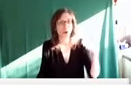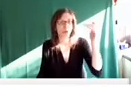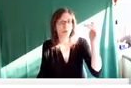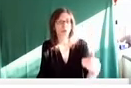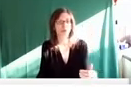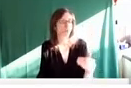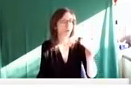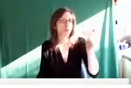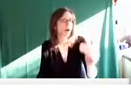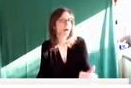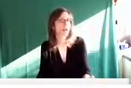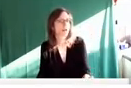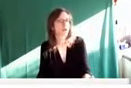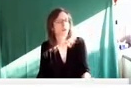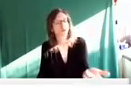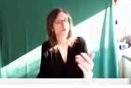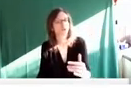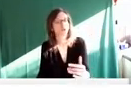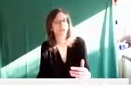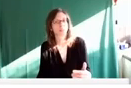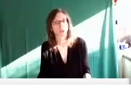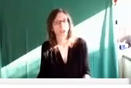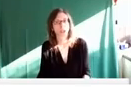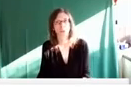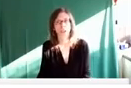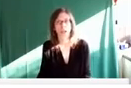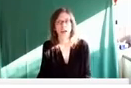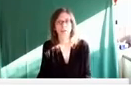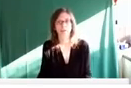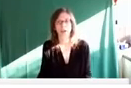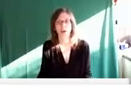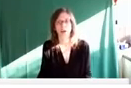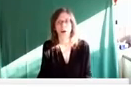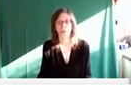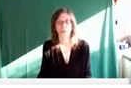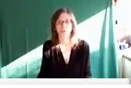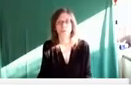de répondre, c'est un formulaire dans le fond que vous pouvez exporter en PDF.